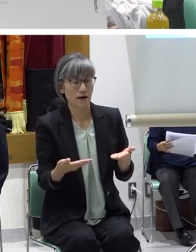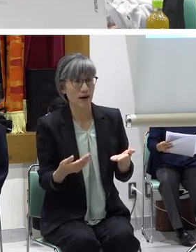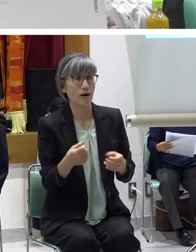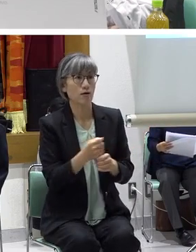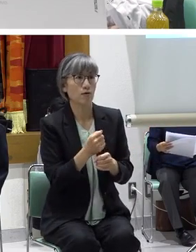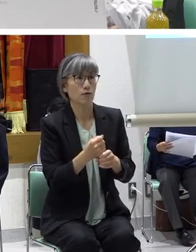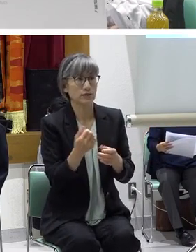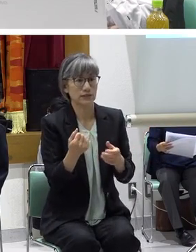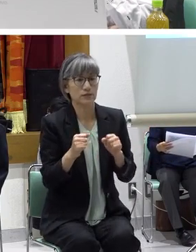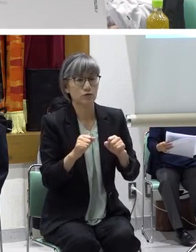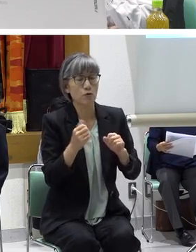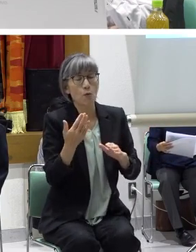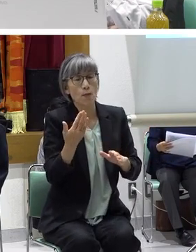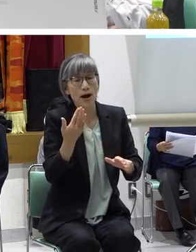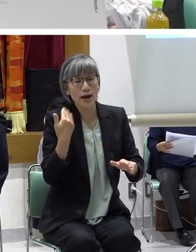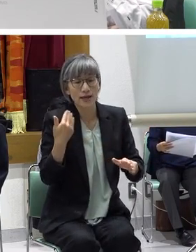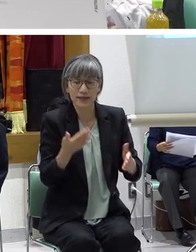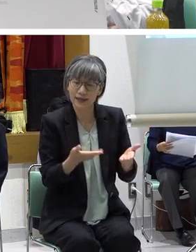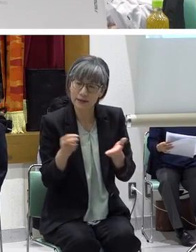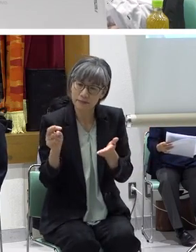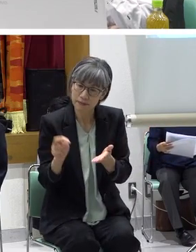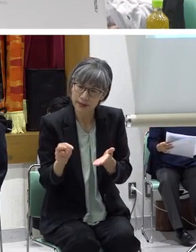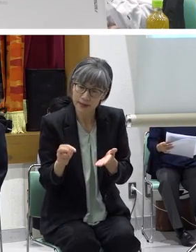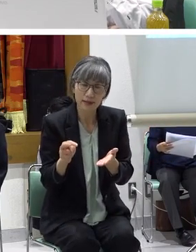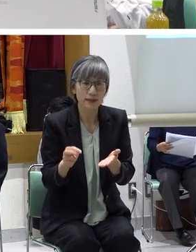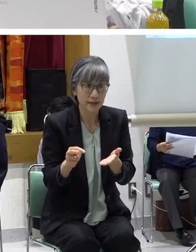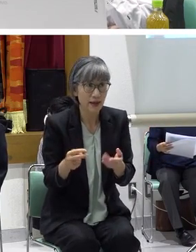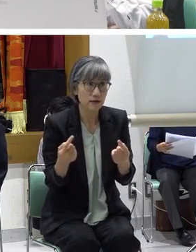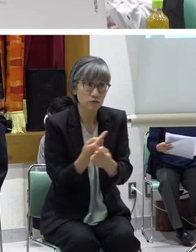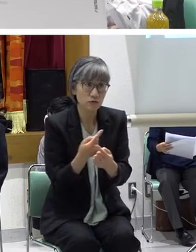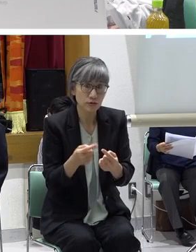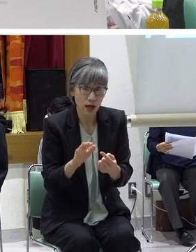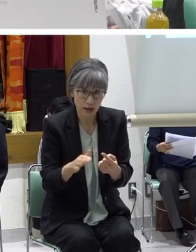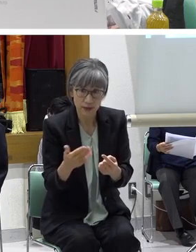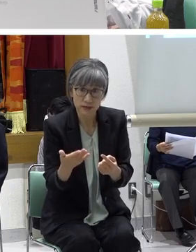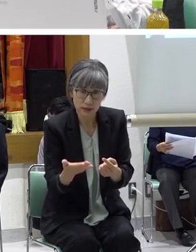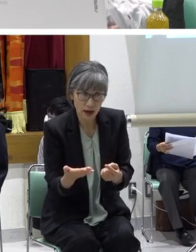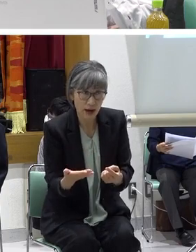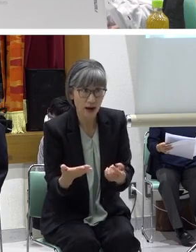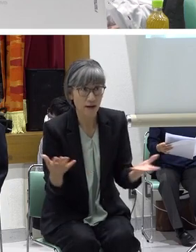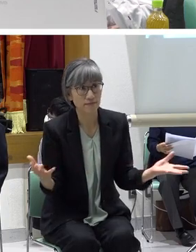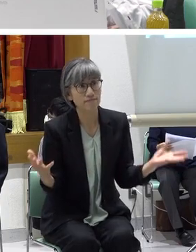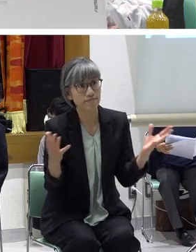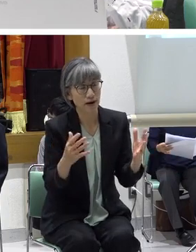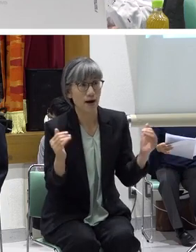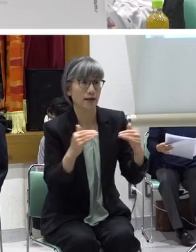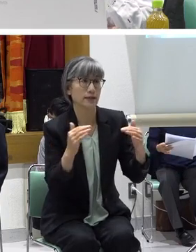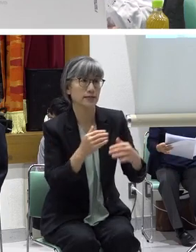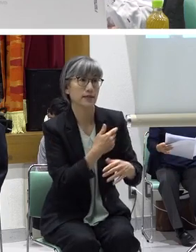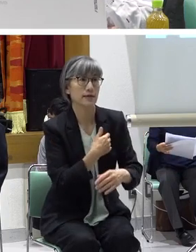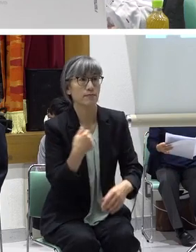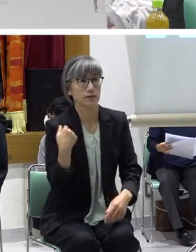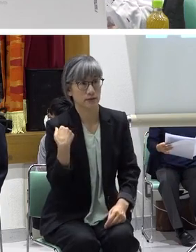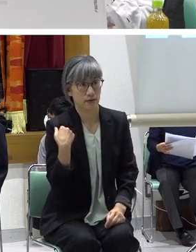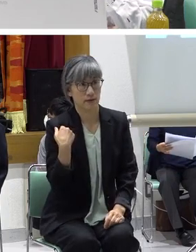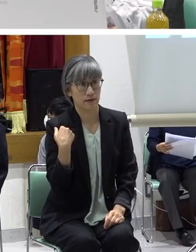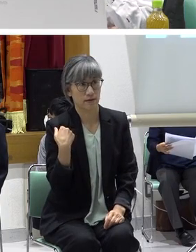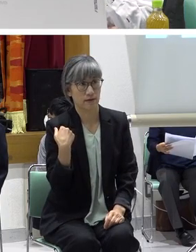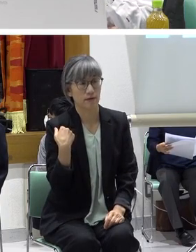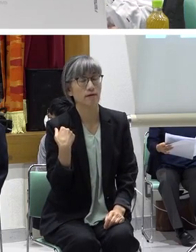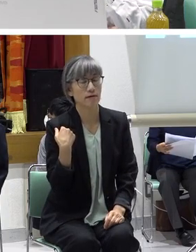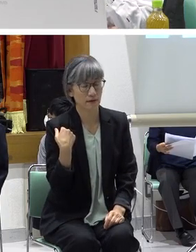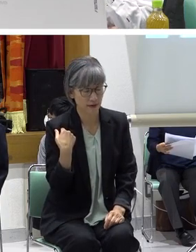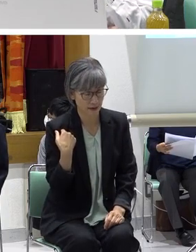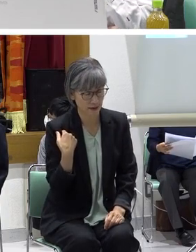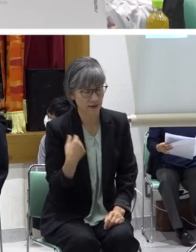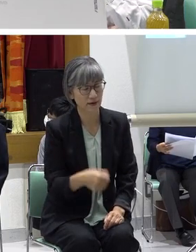にこれでいいか、まだ修正すべきところがないか話し合うことができました。さら